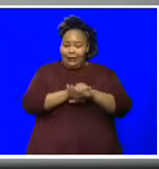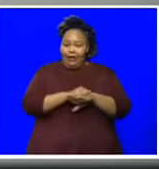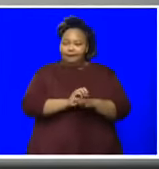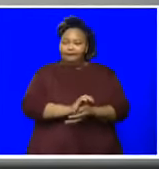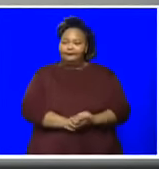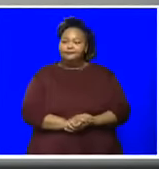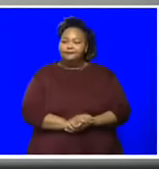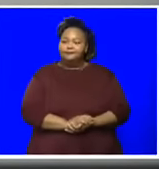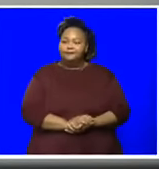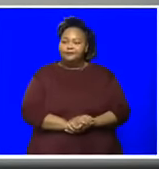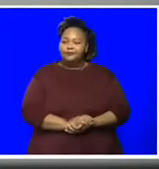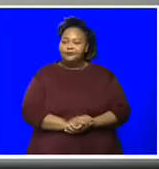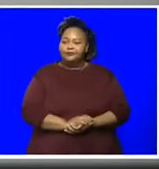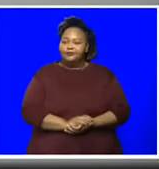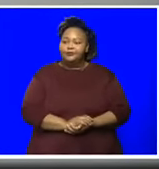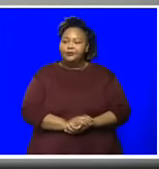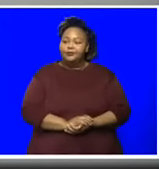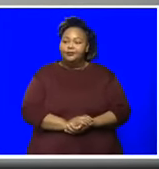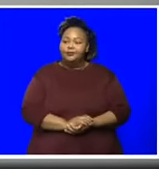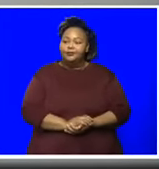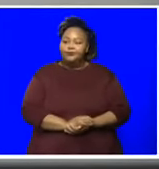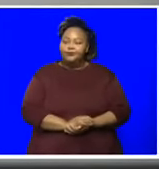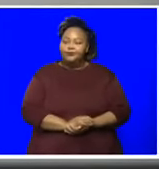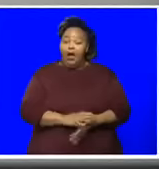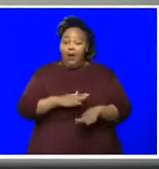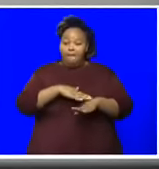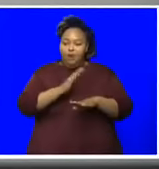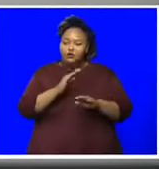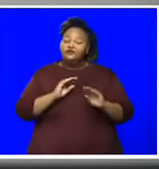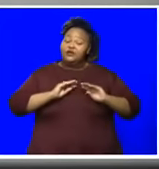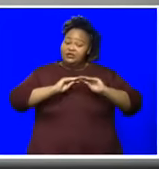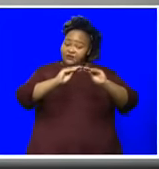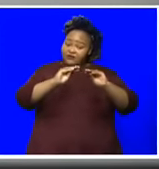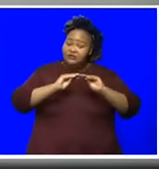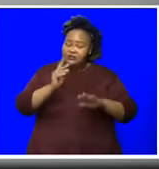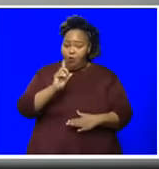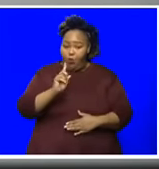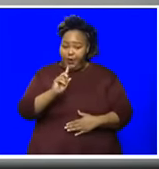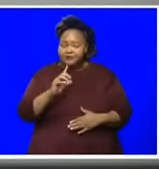lokubita ukuthi singene siyifundise ngolokuthi sifunde lokuthi